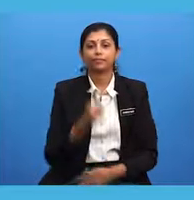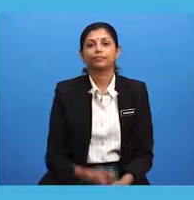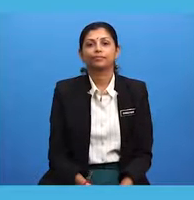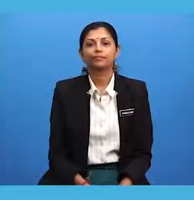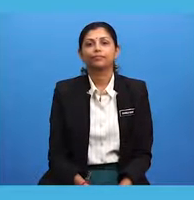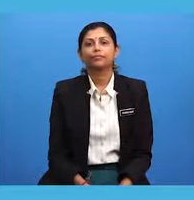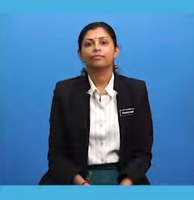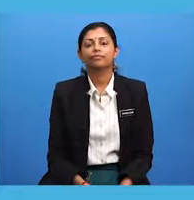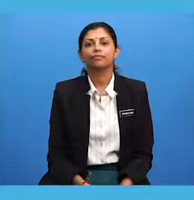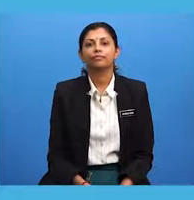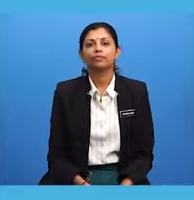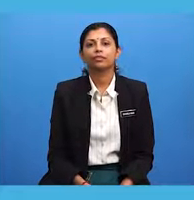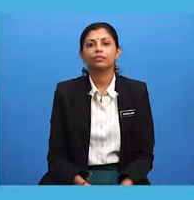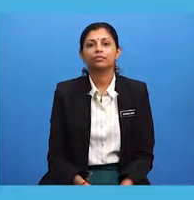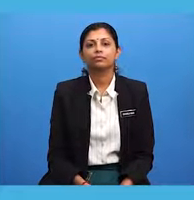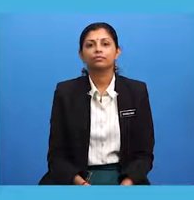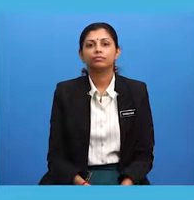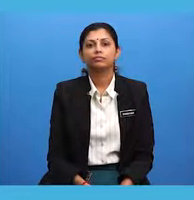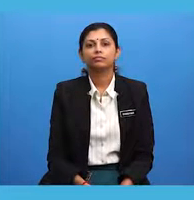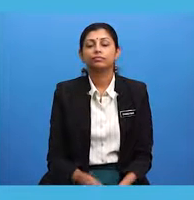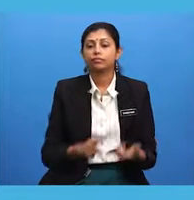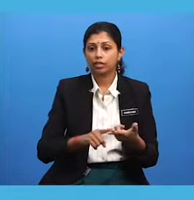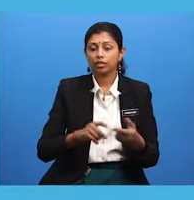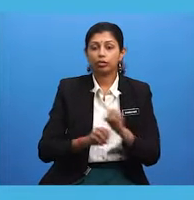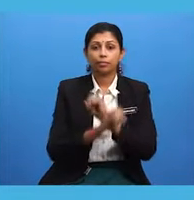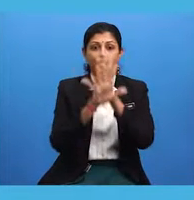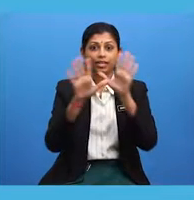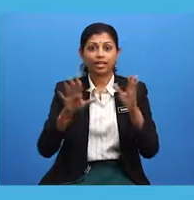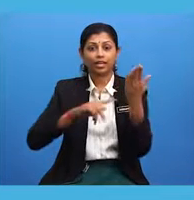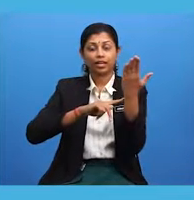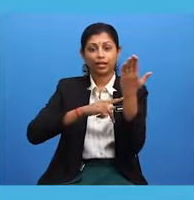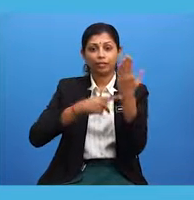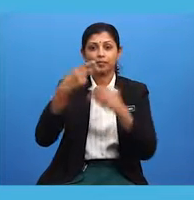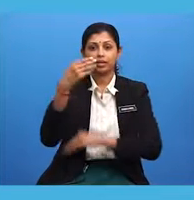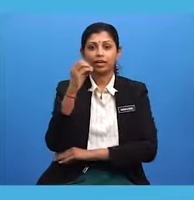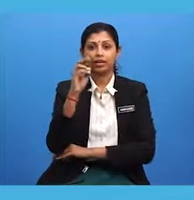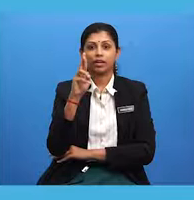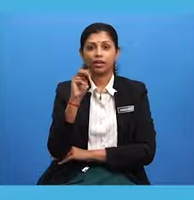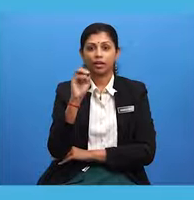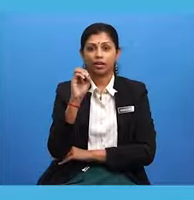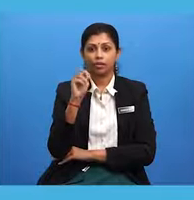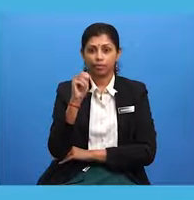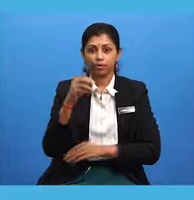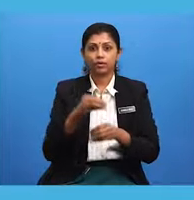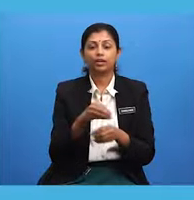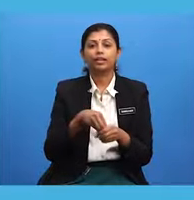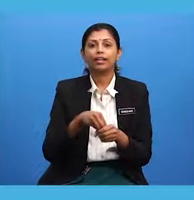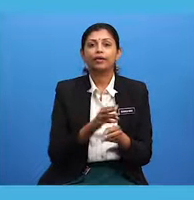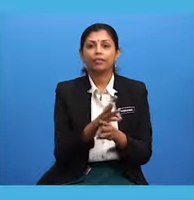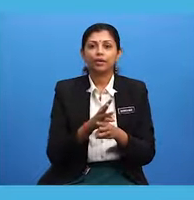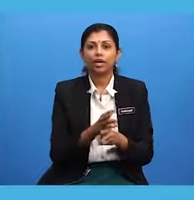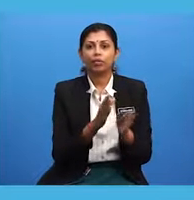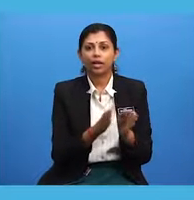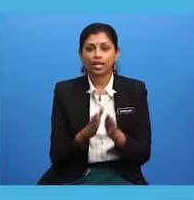haid. Yang kedua, menerangkan peranan hormon dalam mengawal atur kita